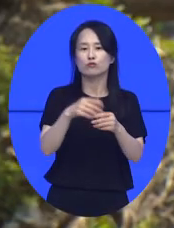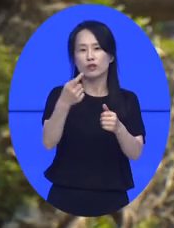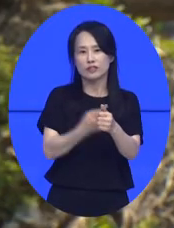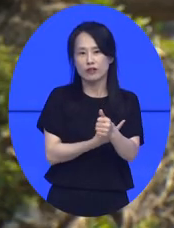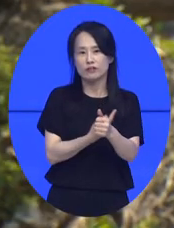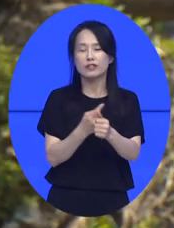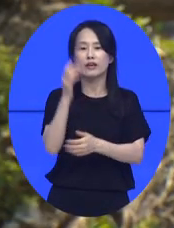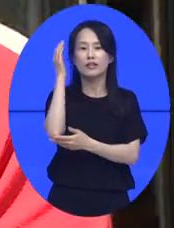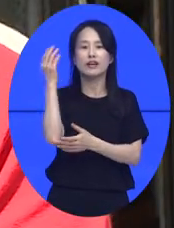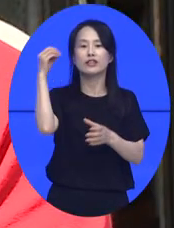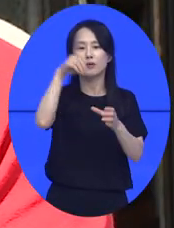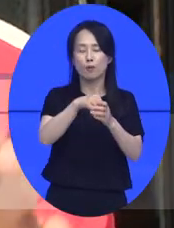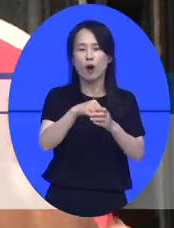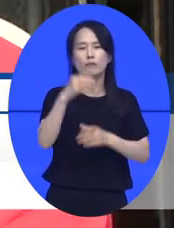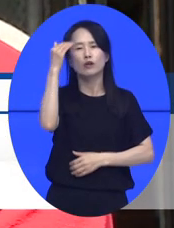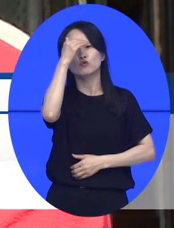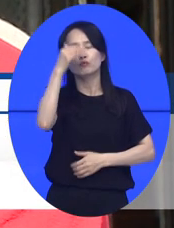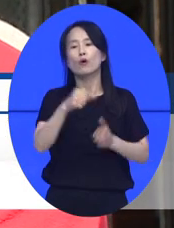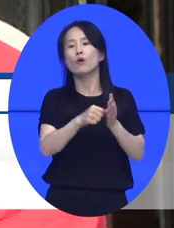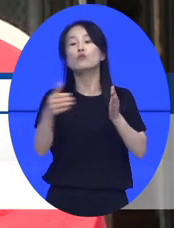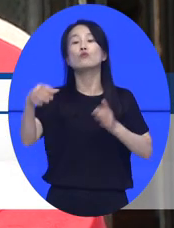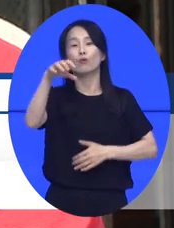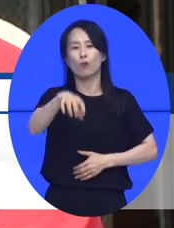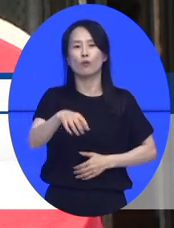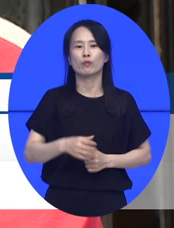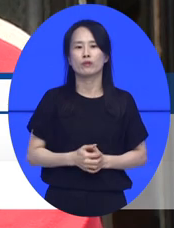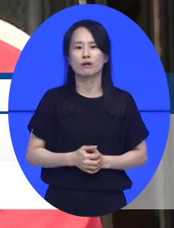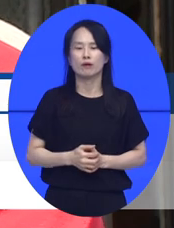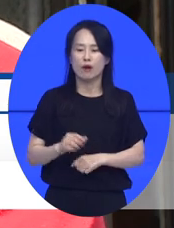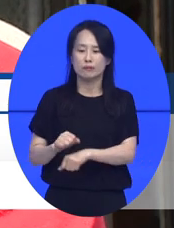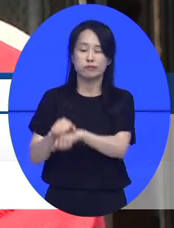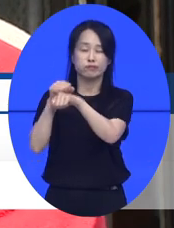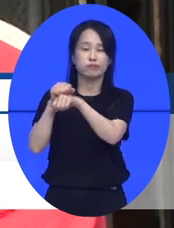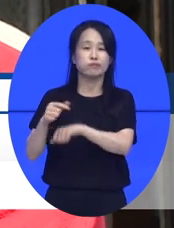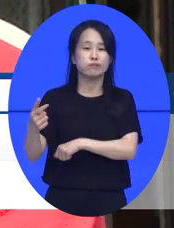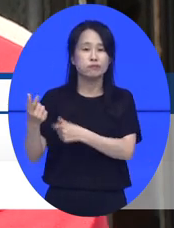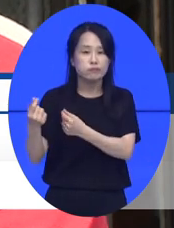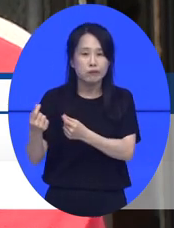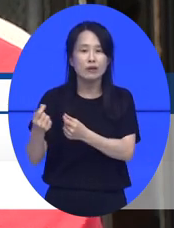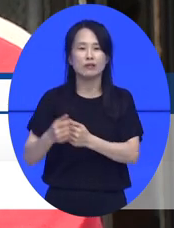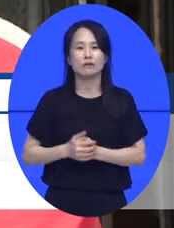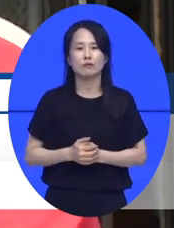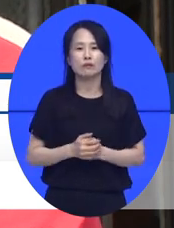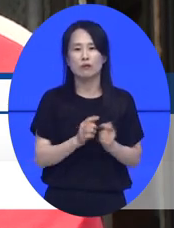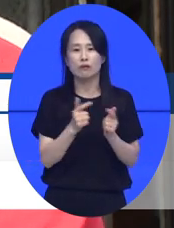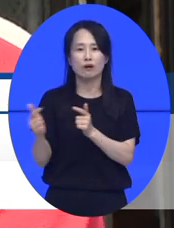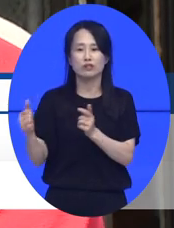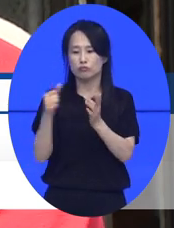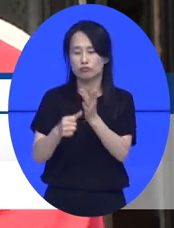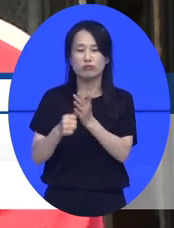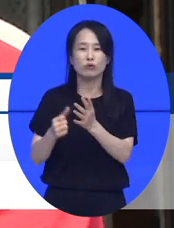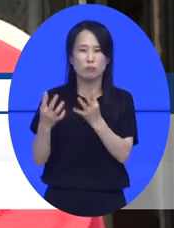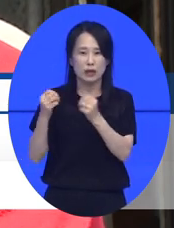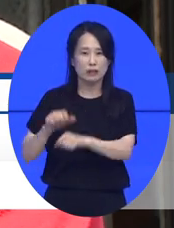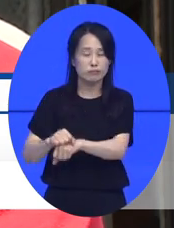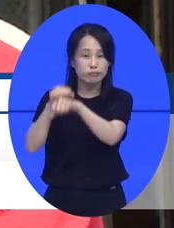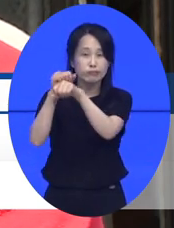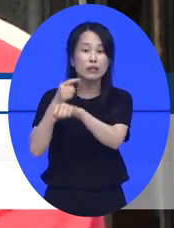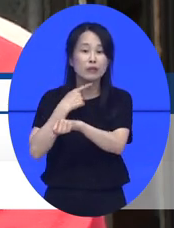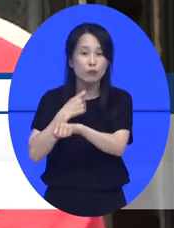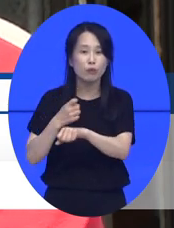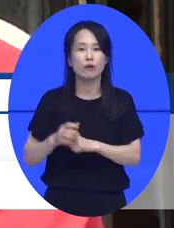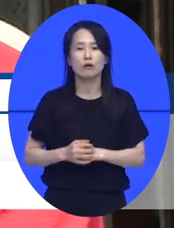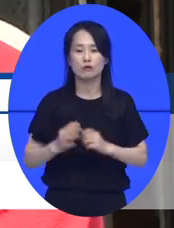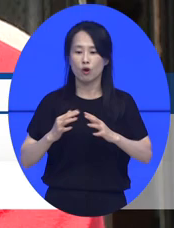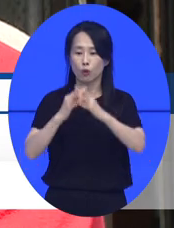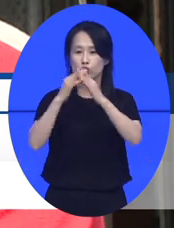관광명소입니다 창고 같고 뭐 여러가지 이제 뭐 부설물도 많았고 그리고 이제